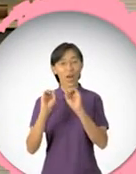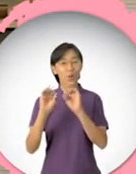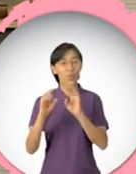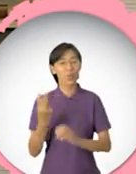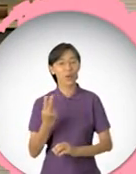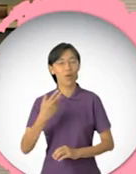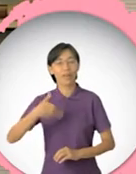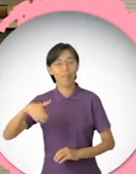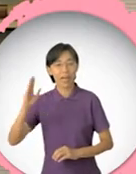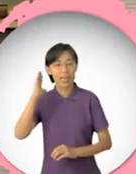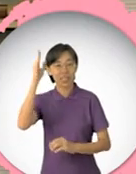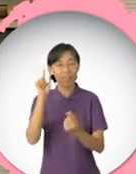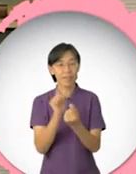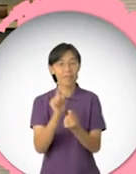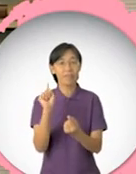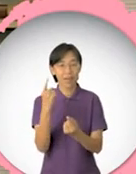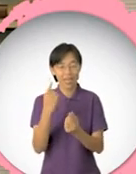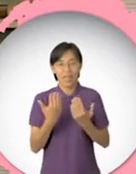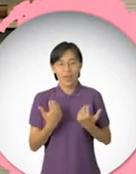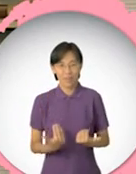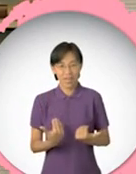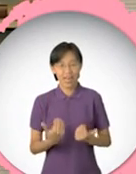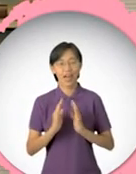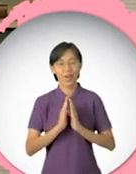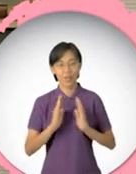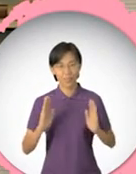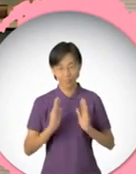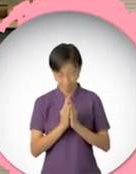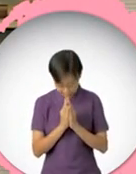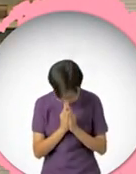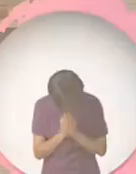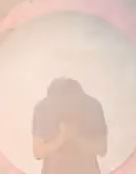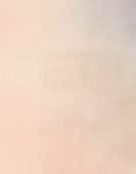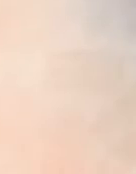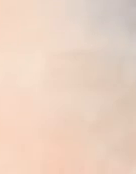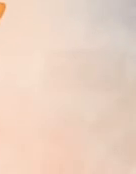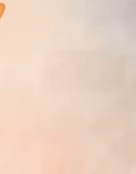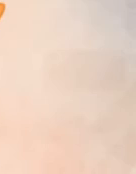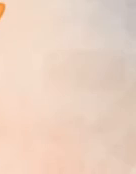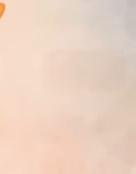ขอลาไปก่อนพบกันได้ใหม่ในครั้งต่อไปนะครับวันนี้ขอบคุณและสวัสดีครับ สวัสดีค่ะ